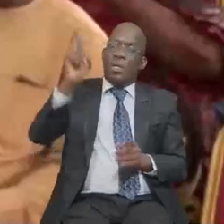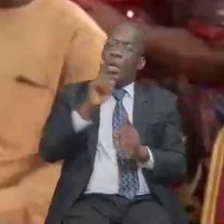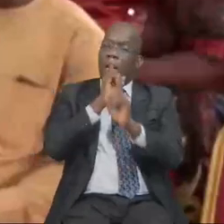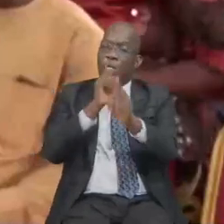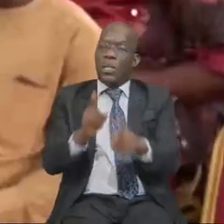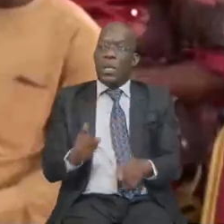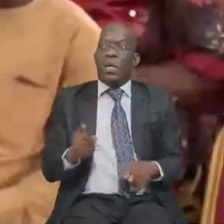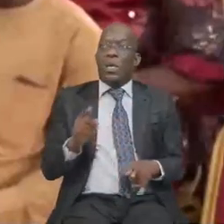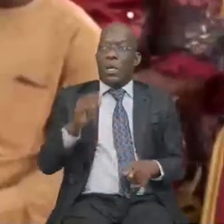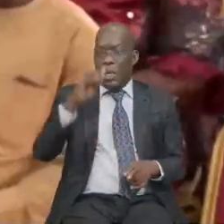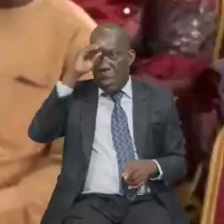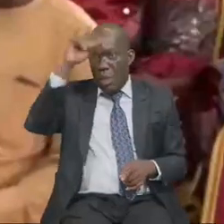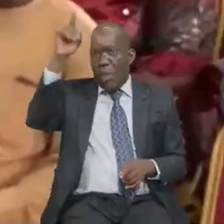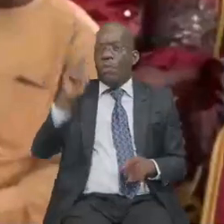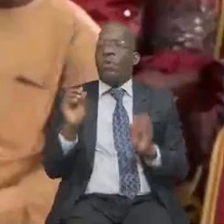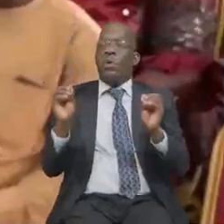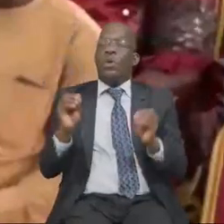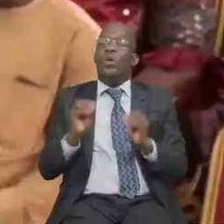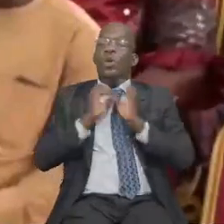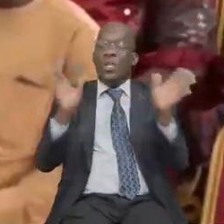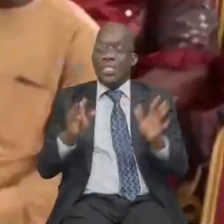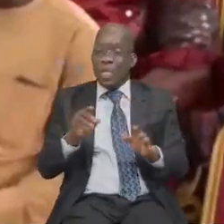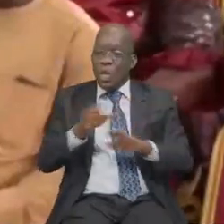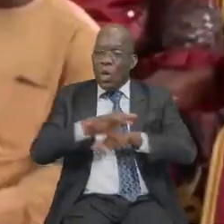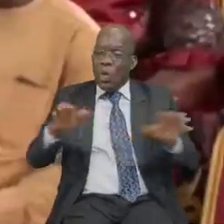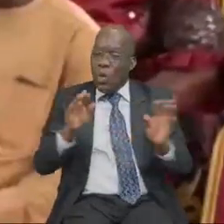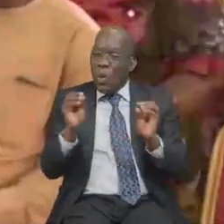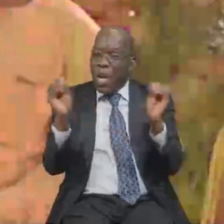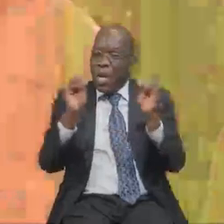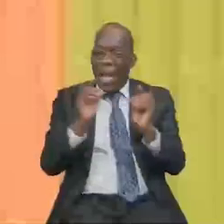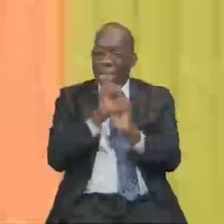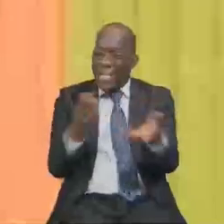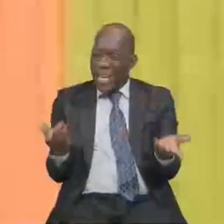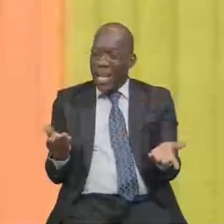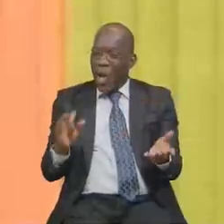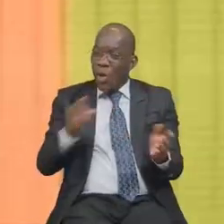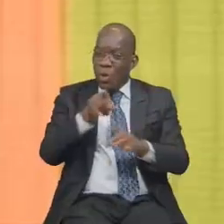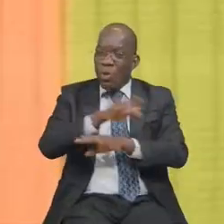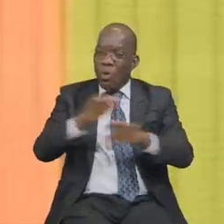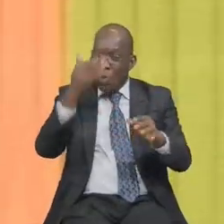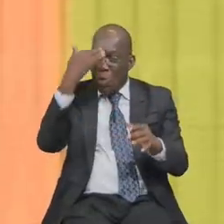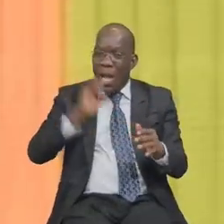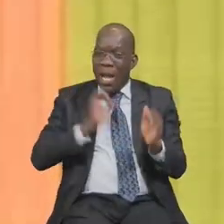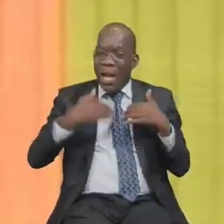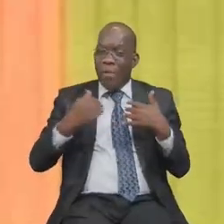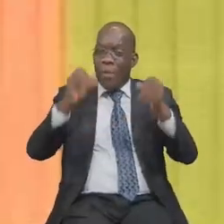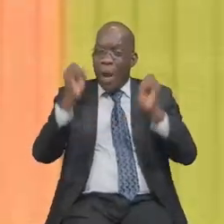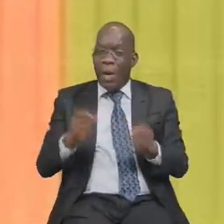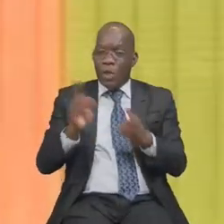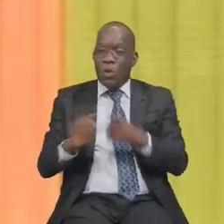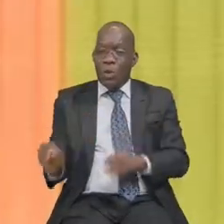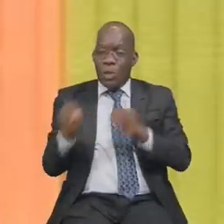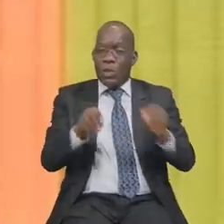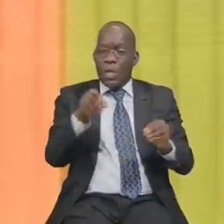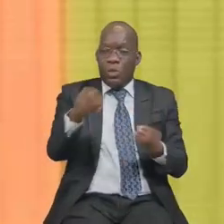pas? Ne sais-tu pas que j'ai le pouvoir de te libérer et le pouvoir de